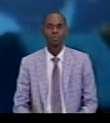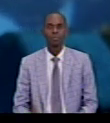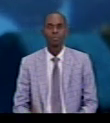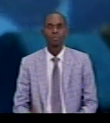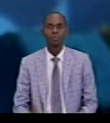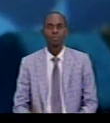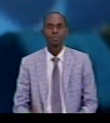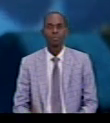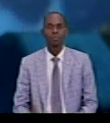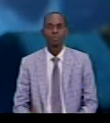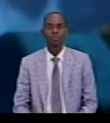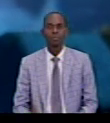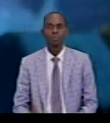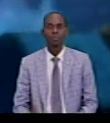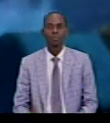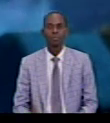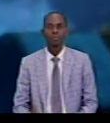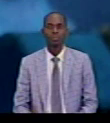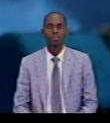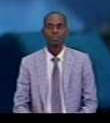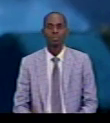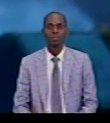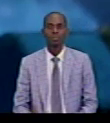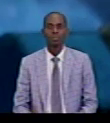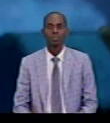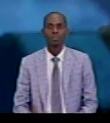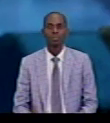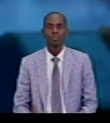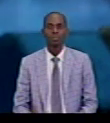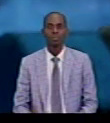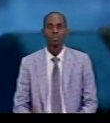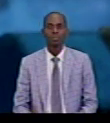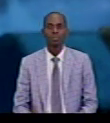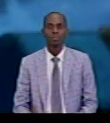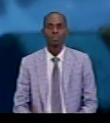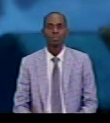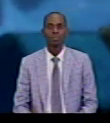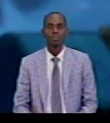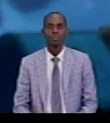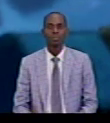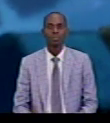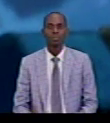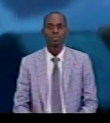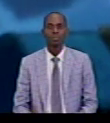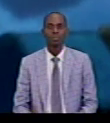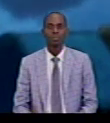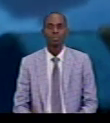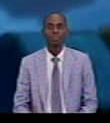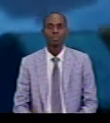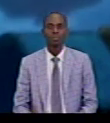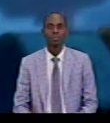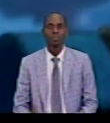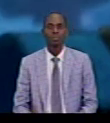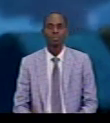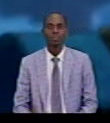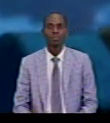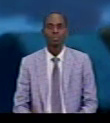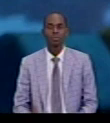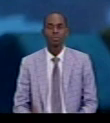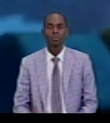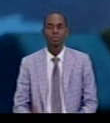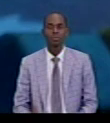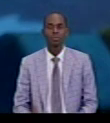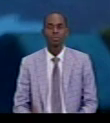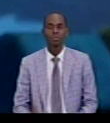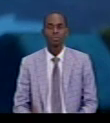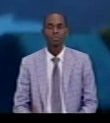faire un peu de temps, je suis en train de me faire un peu de temps, je suis